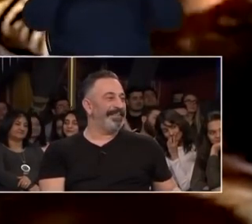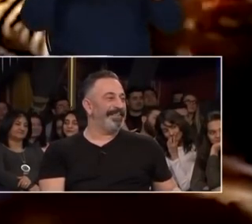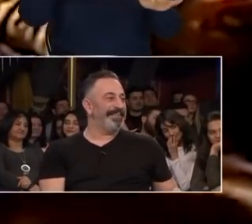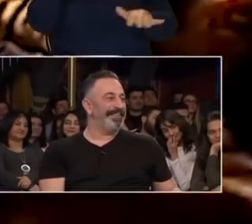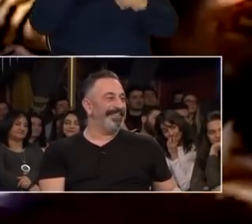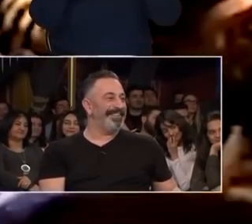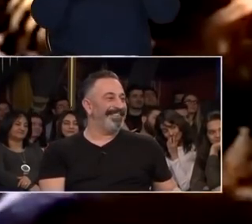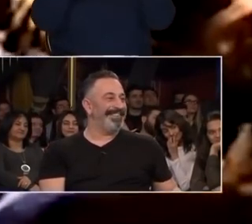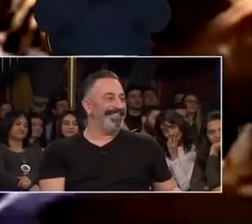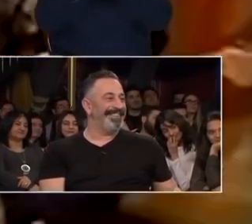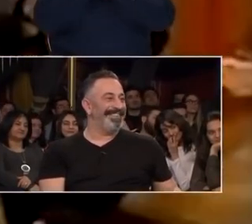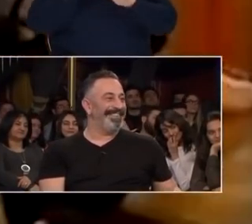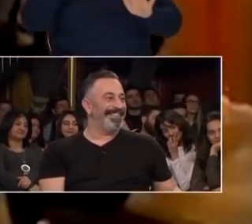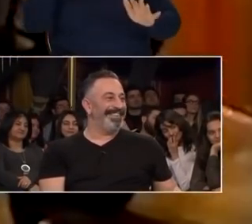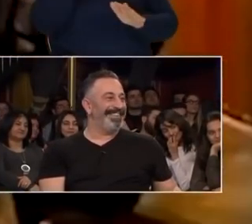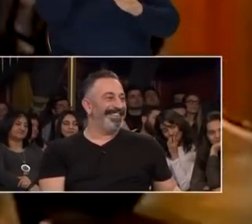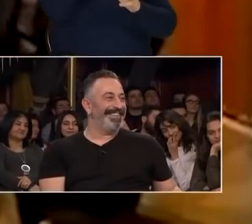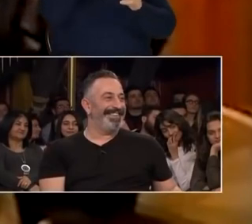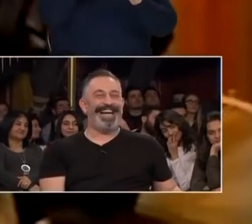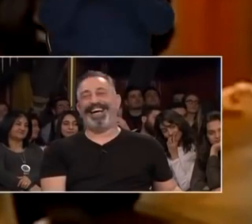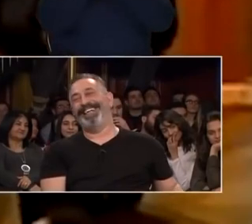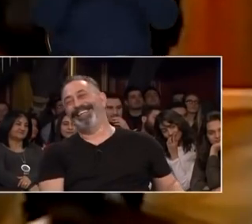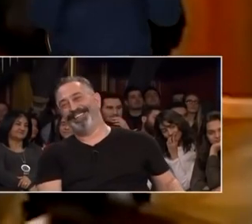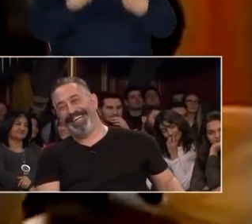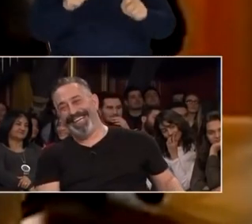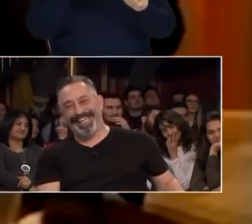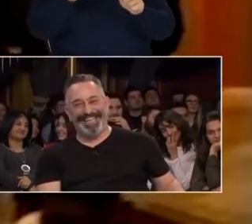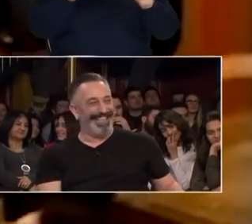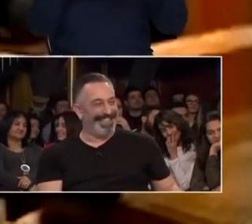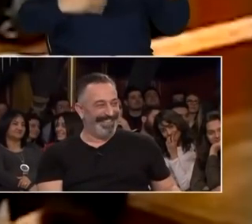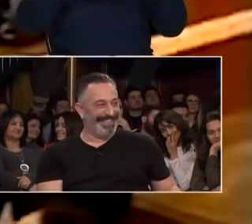madem kornealar yandı, bari bir müzik grubu kuralım, Şile'ye gidelim.